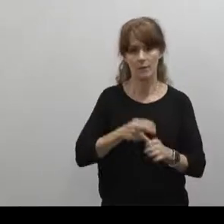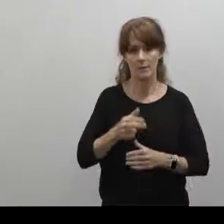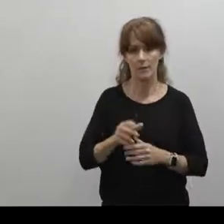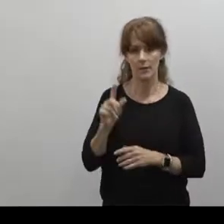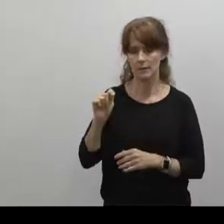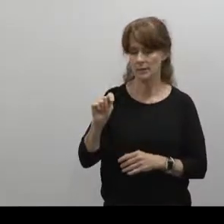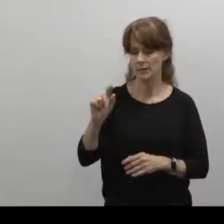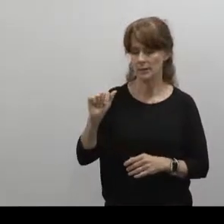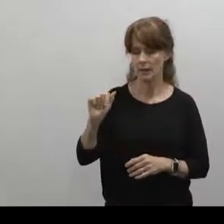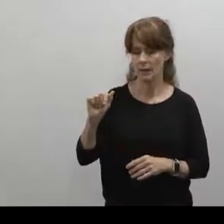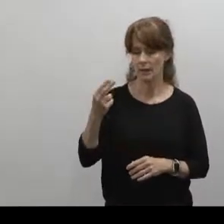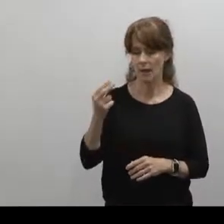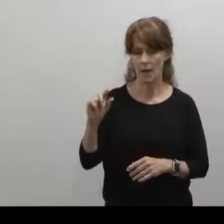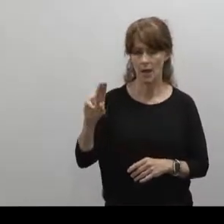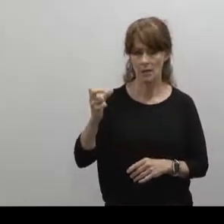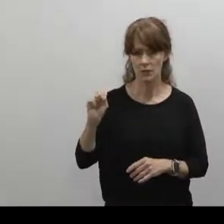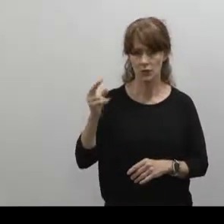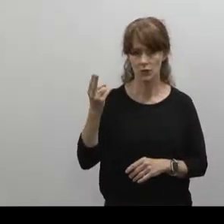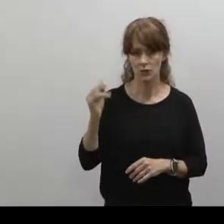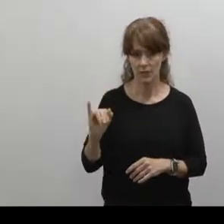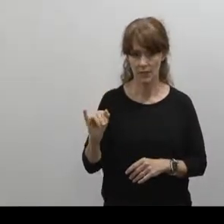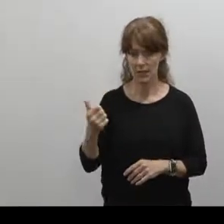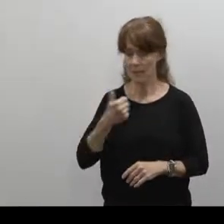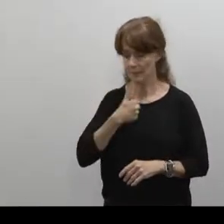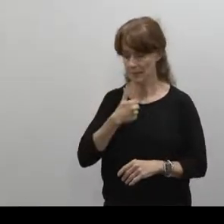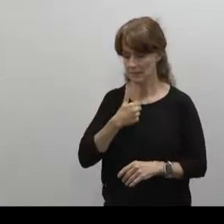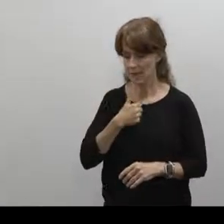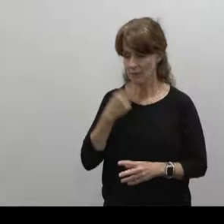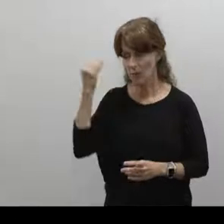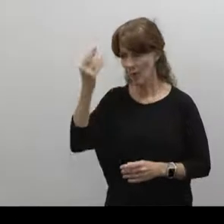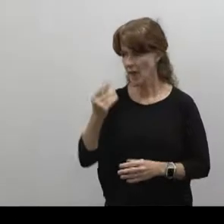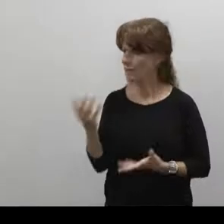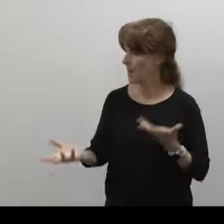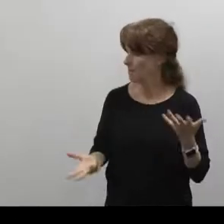là riêng đại trực bàn riêng chọn bằng cà láng. Hãy nực